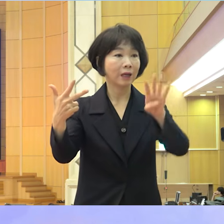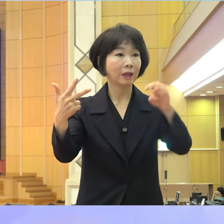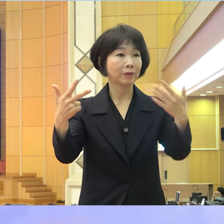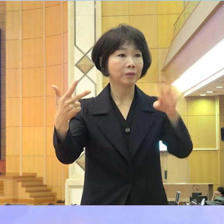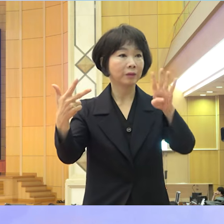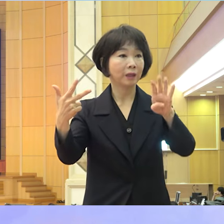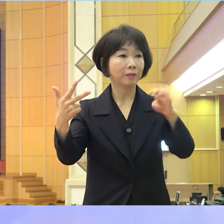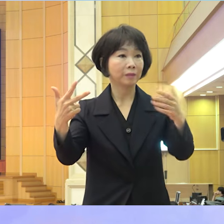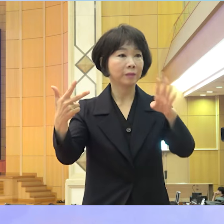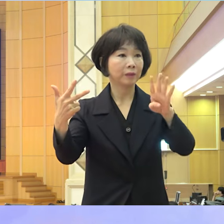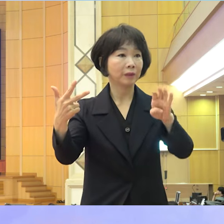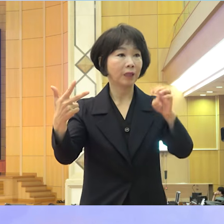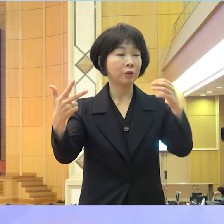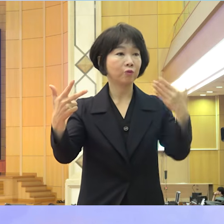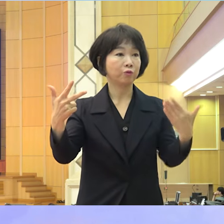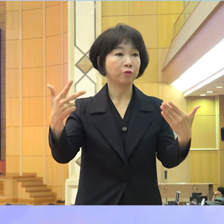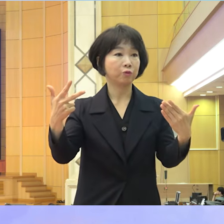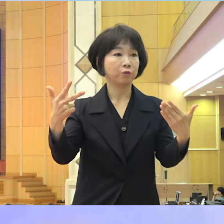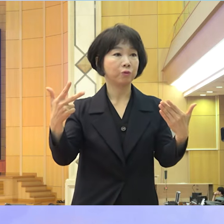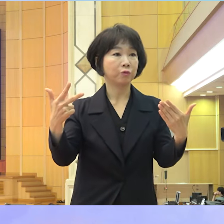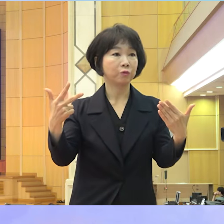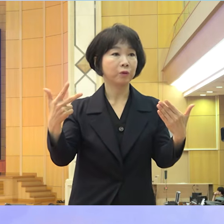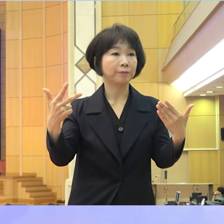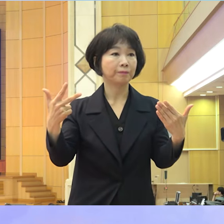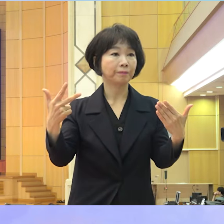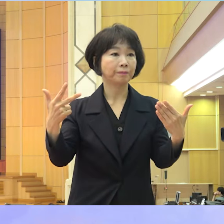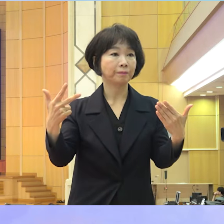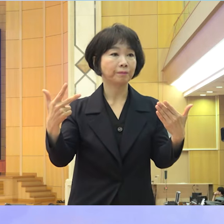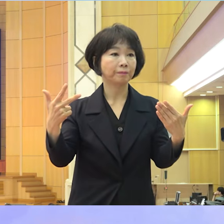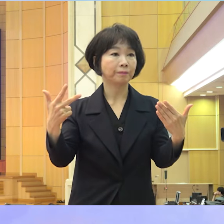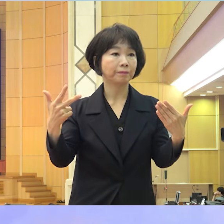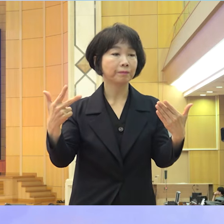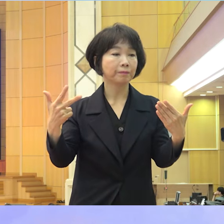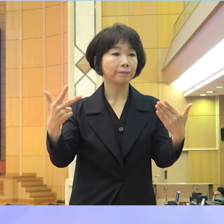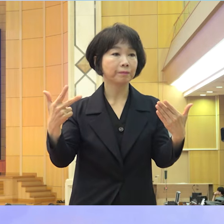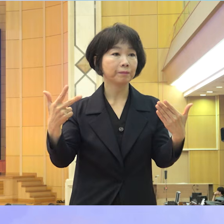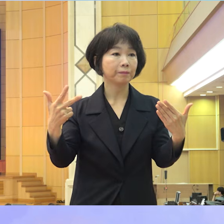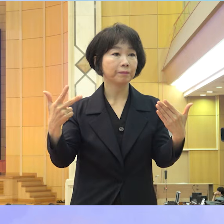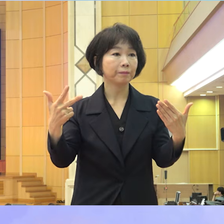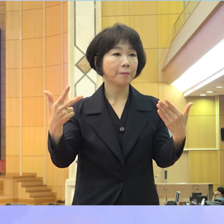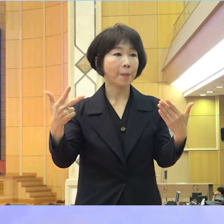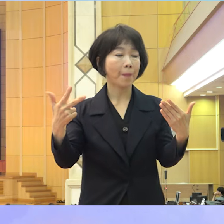요한복음 7장 49절